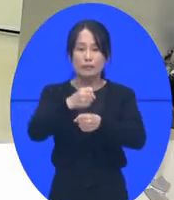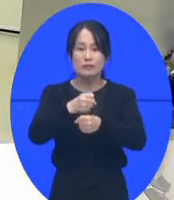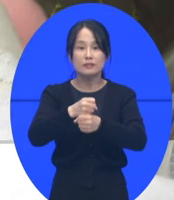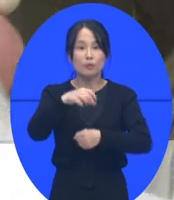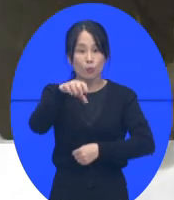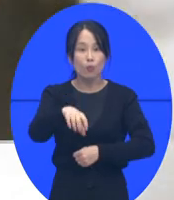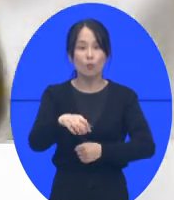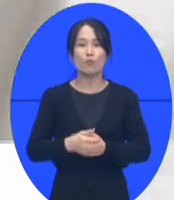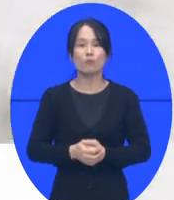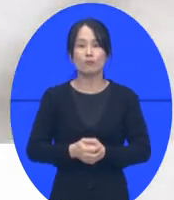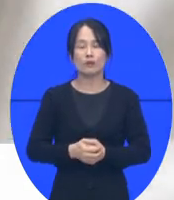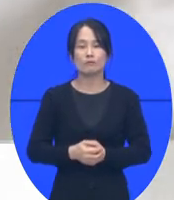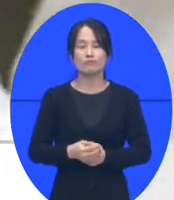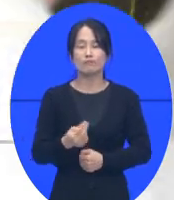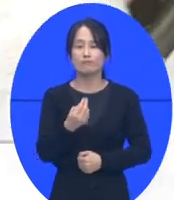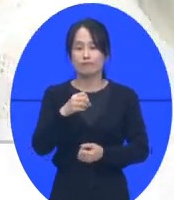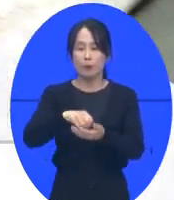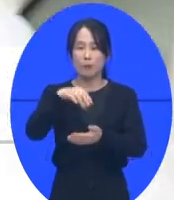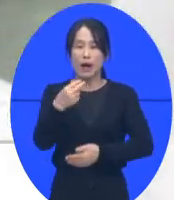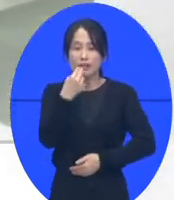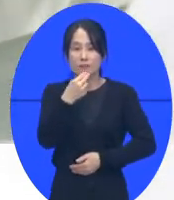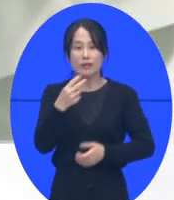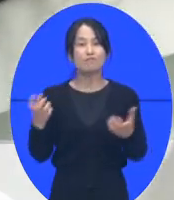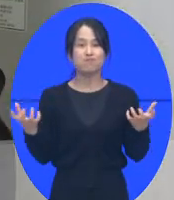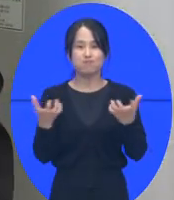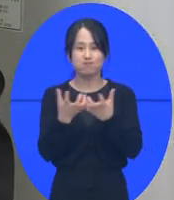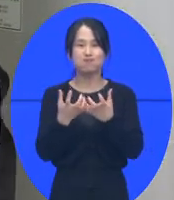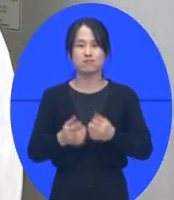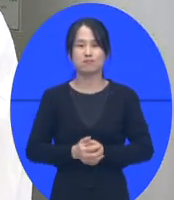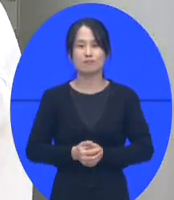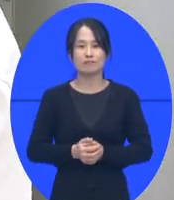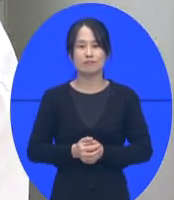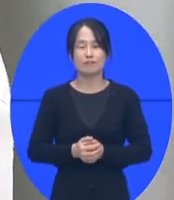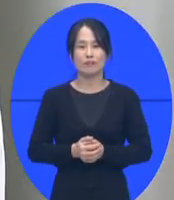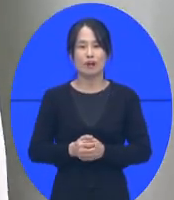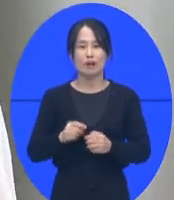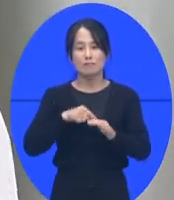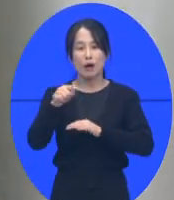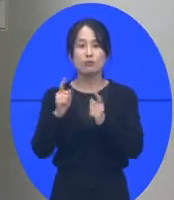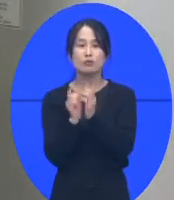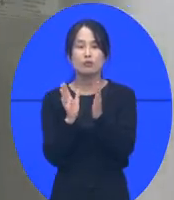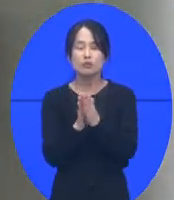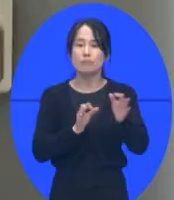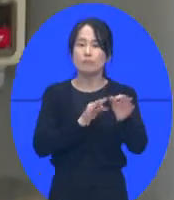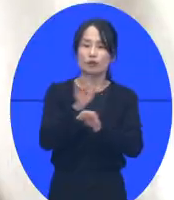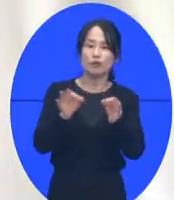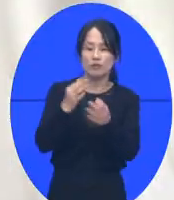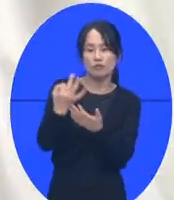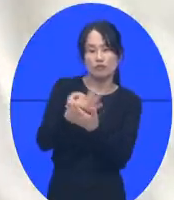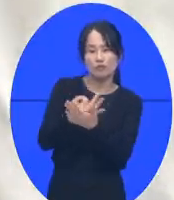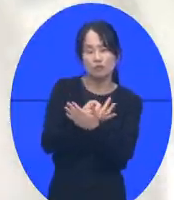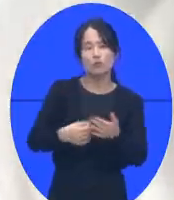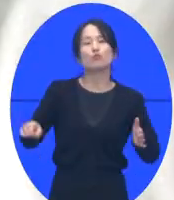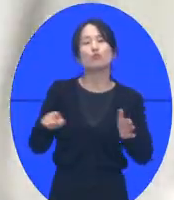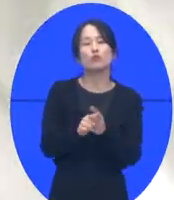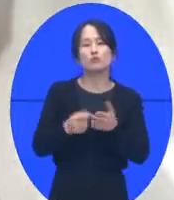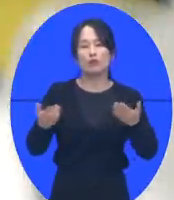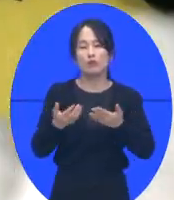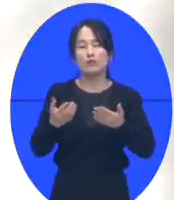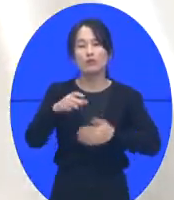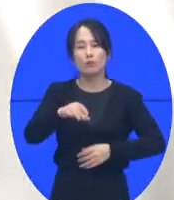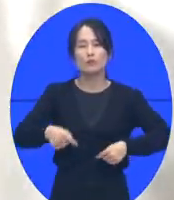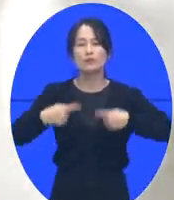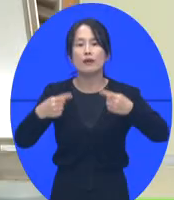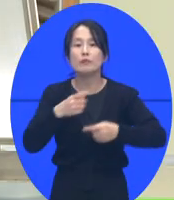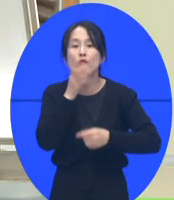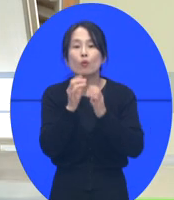일자리 현장. 고소한 냄새가 작업장에 가득합니다. 밖으로 나와 경제 활동을 한다는 점에서 참여 어르신들 만족도가